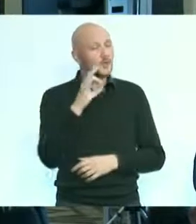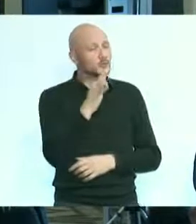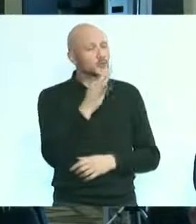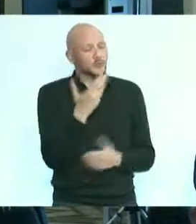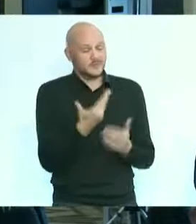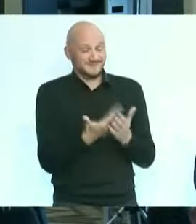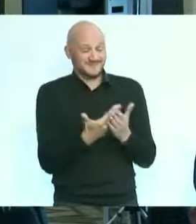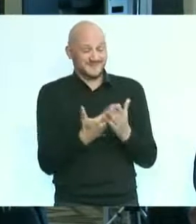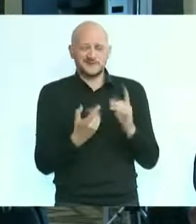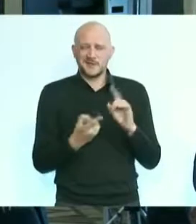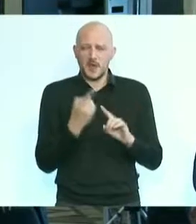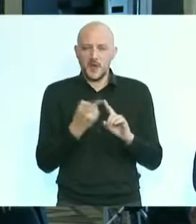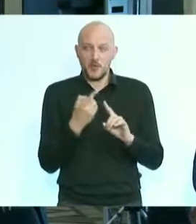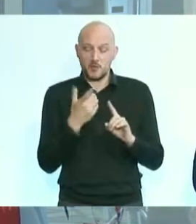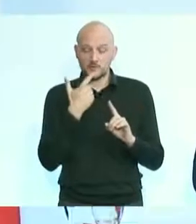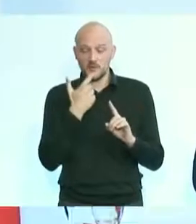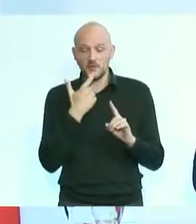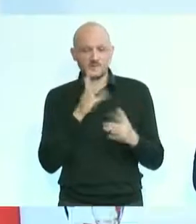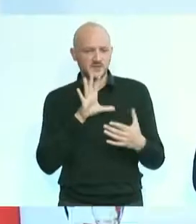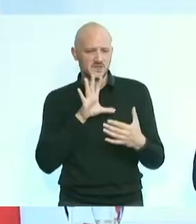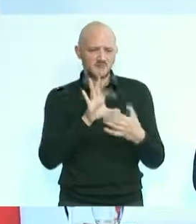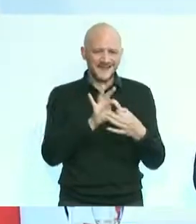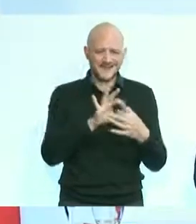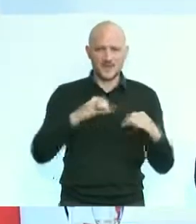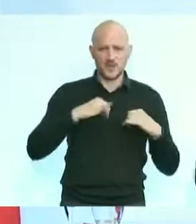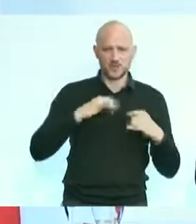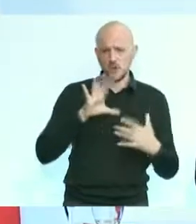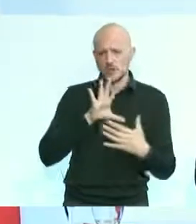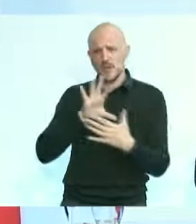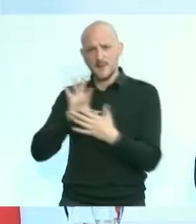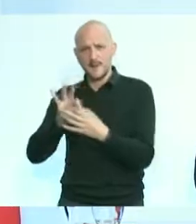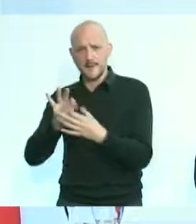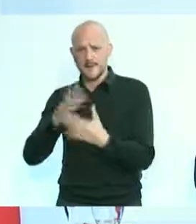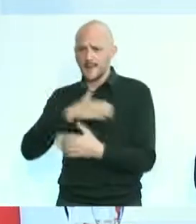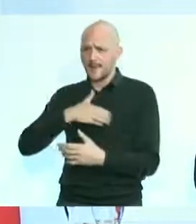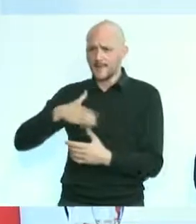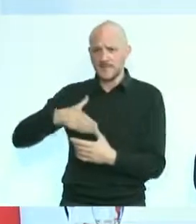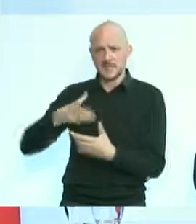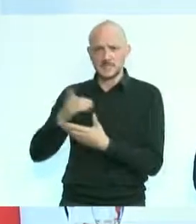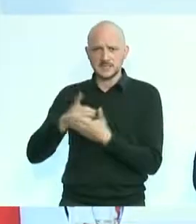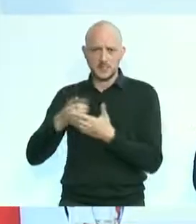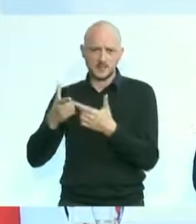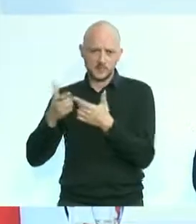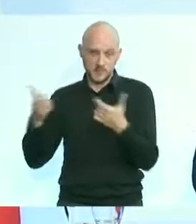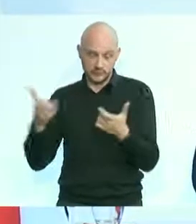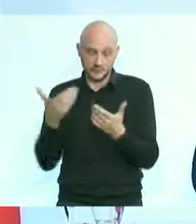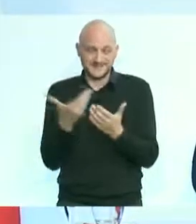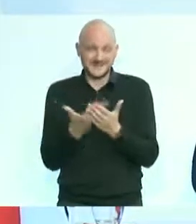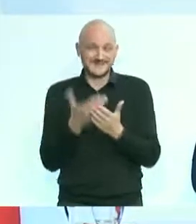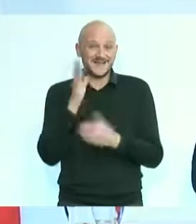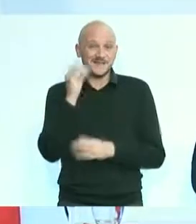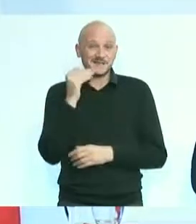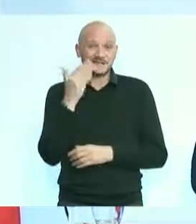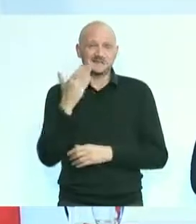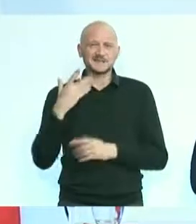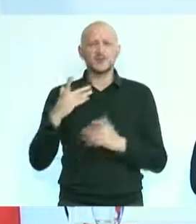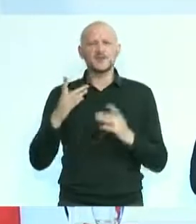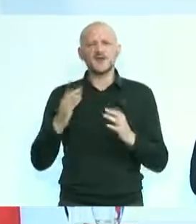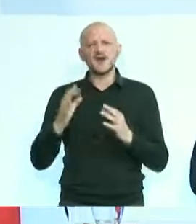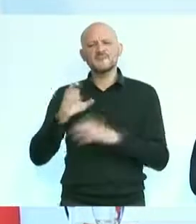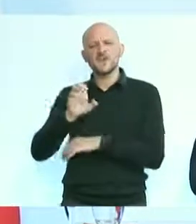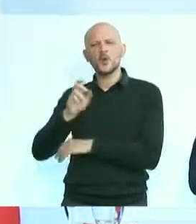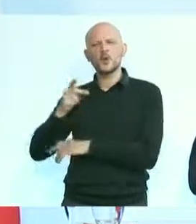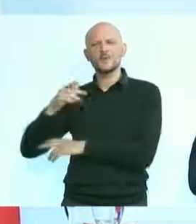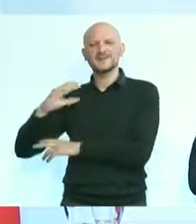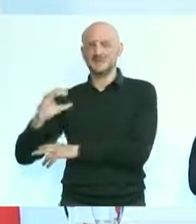proximité, en fait, avec les jeunes, avec la collectivité, et c'est pour ça que la commission communale d'accessibilité est peut-être le point d'accroche qui permet